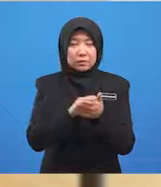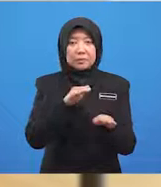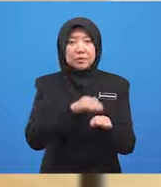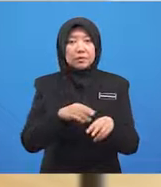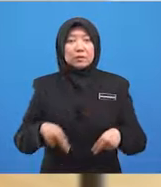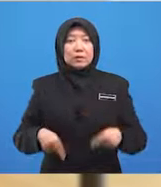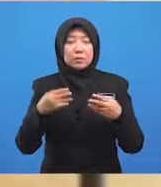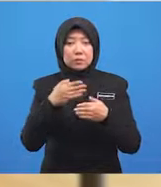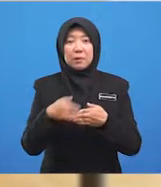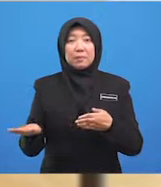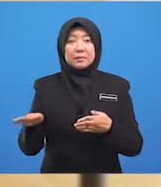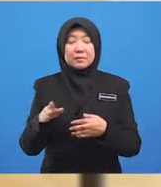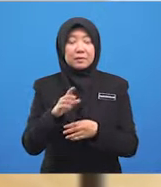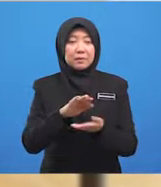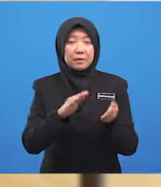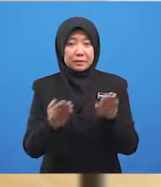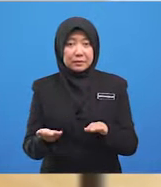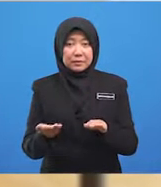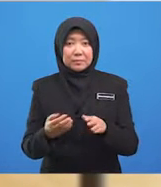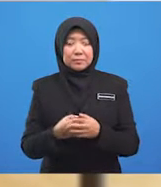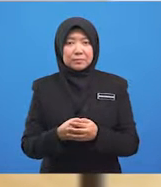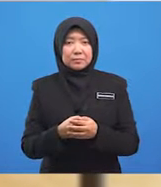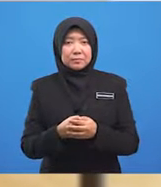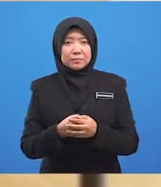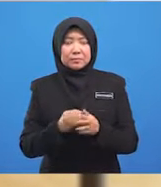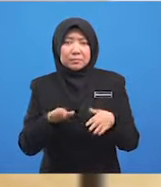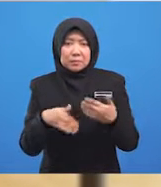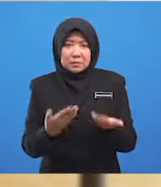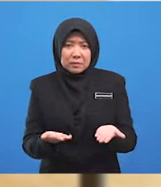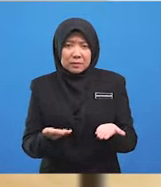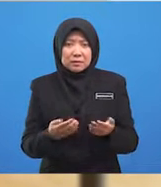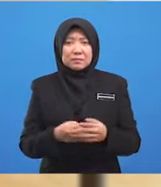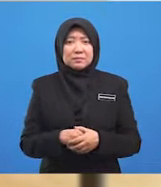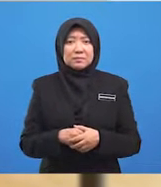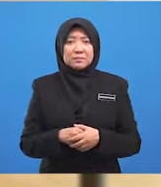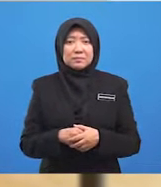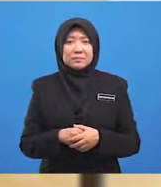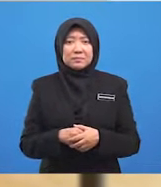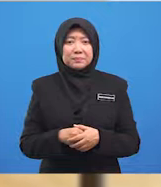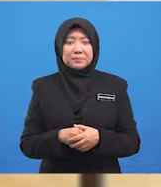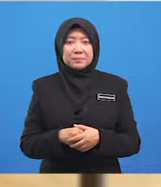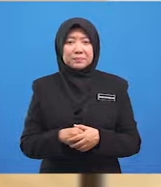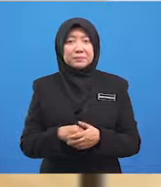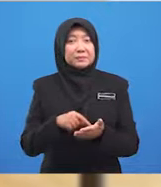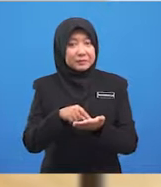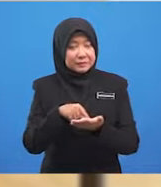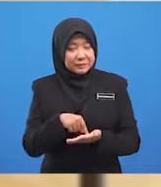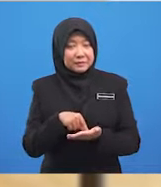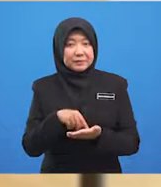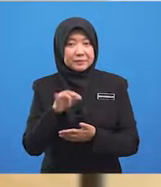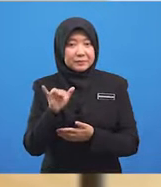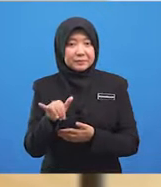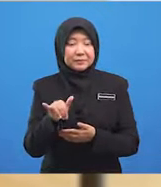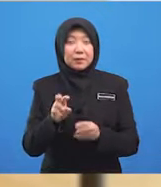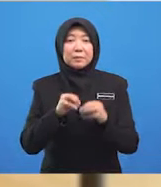kepada kehidupan selepas mati ha Macam mana pula tuh begini mode-mode